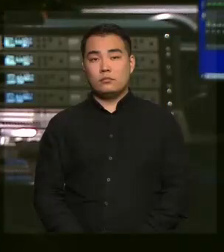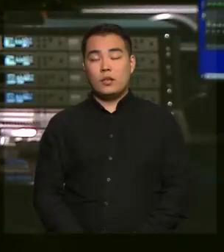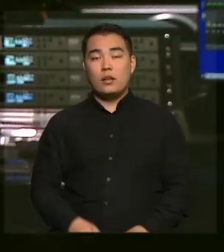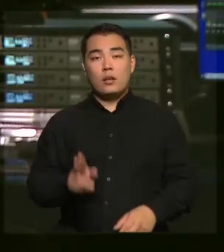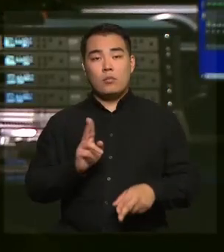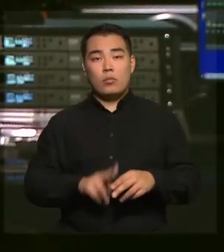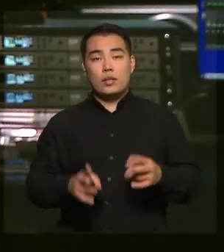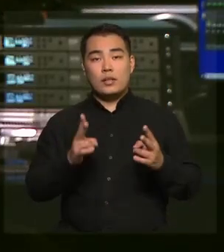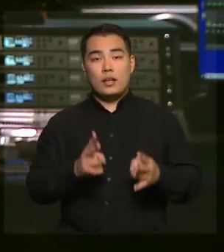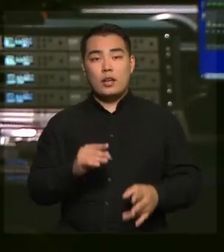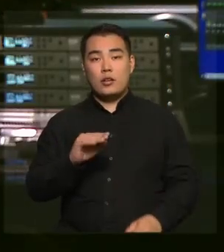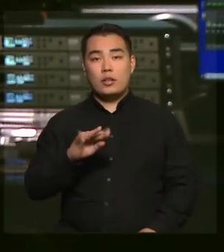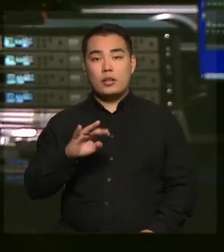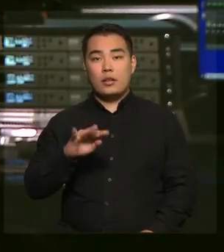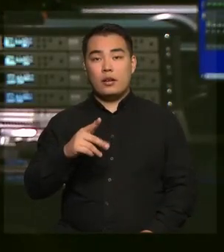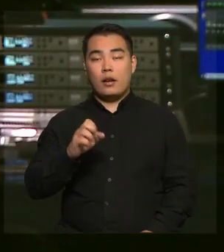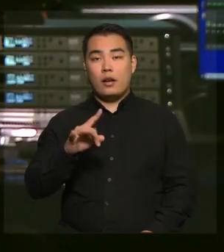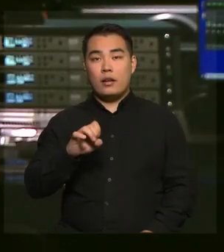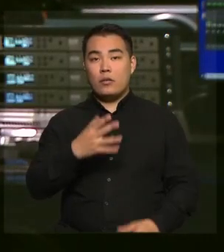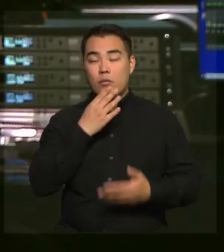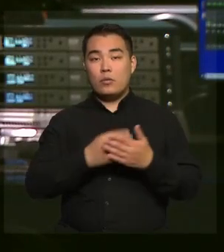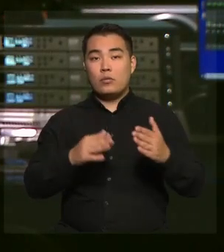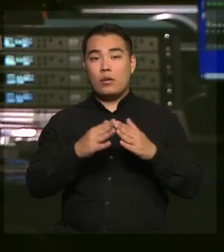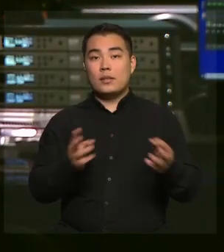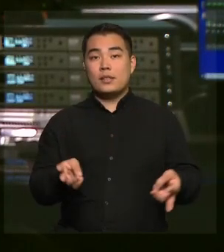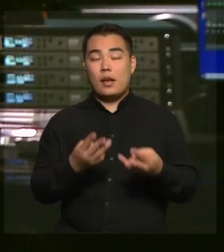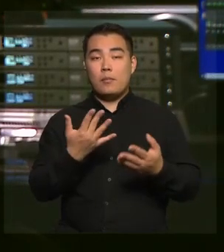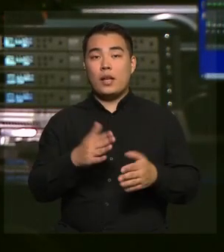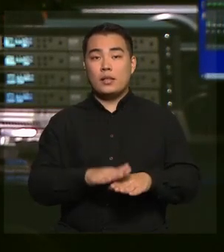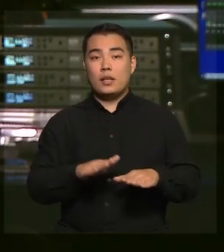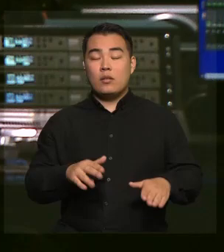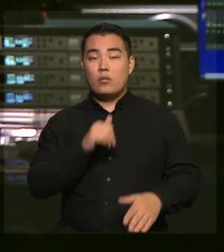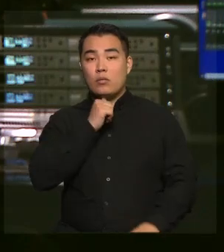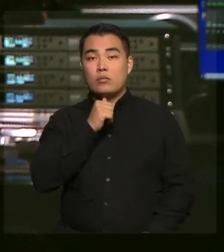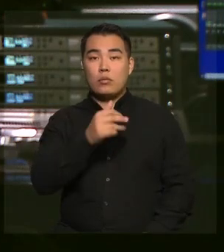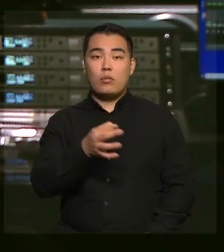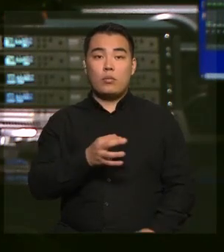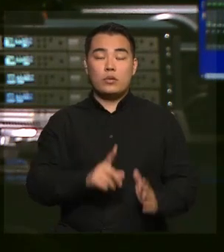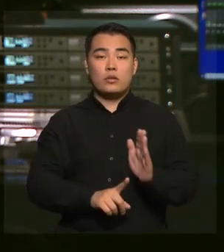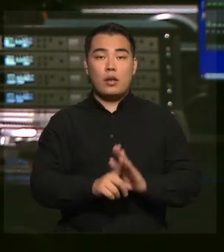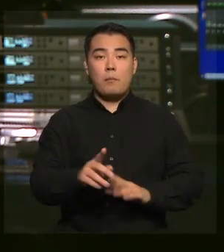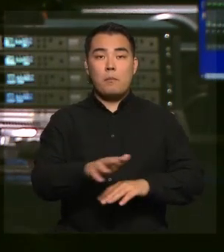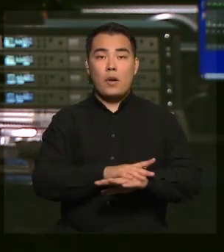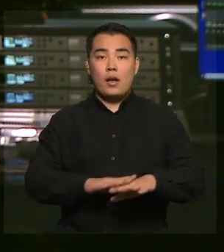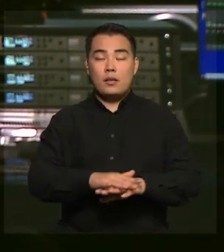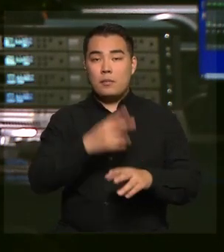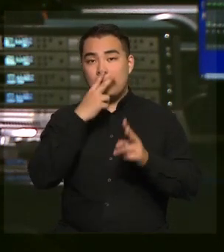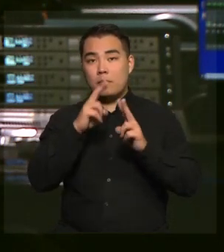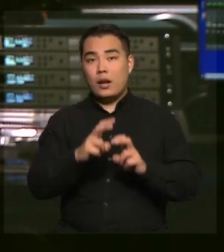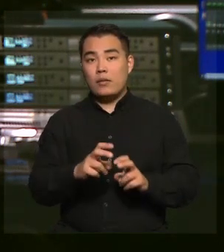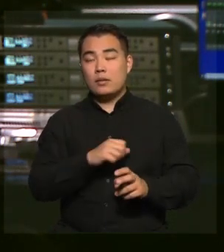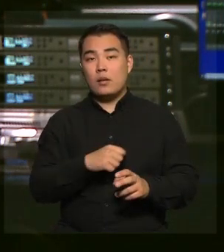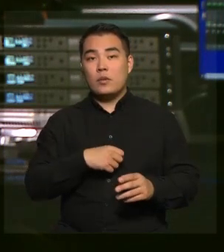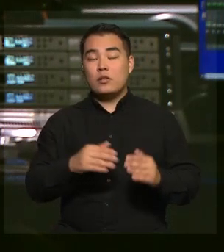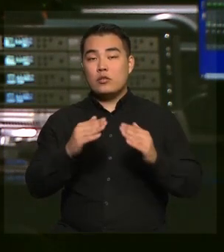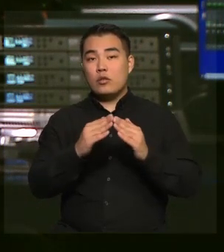А после трагедии в Житигоре, где в своем доме сгорели 5 детей, в Кустанайской области начались массовые проверки частного